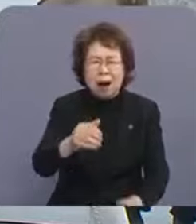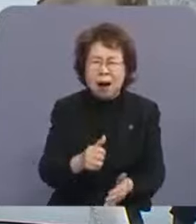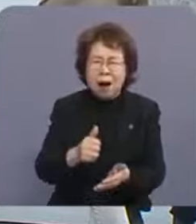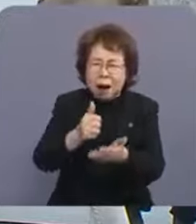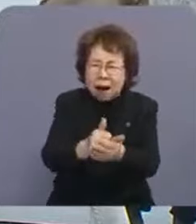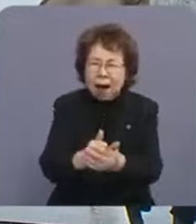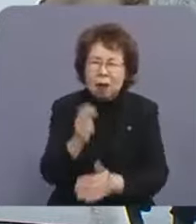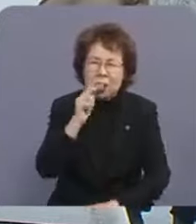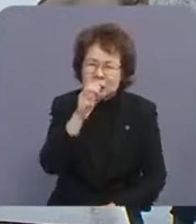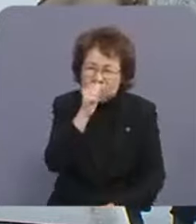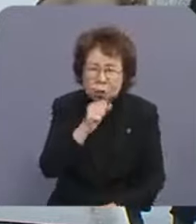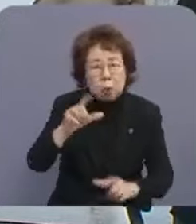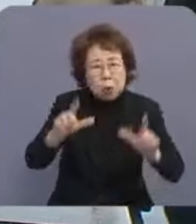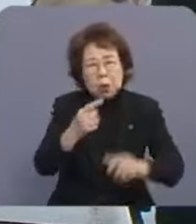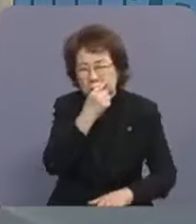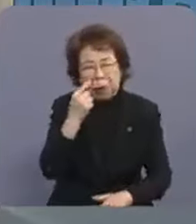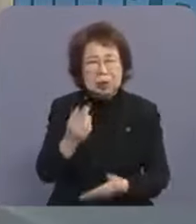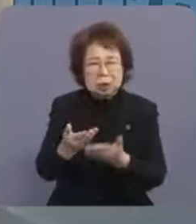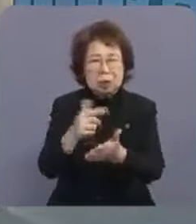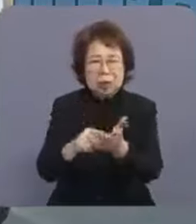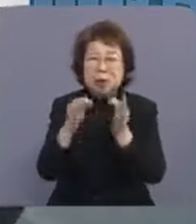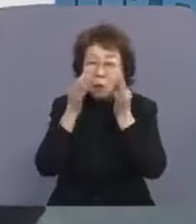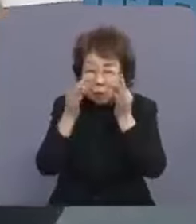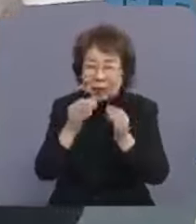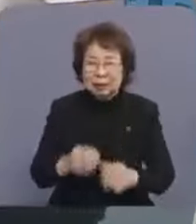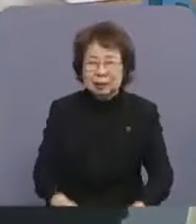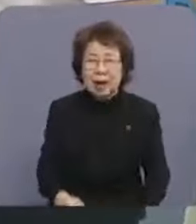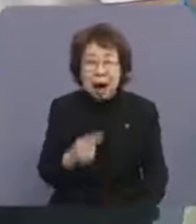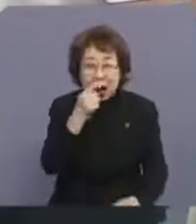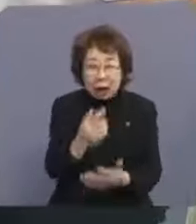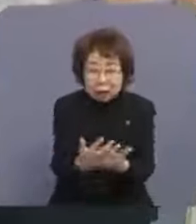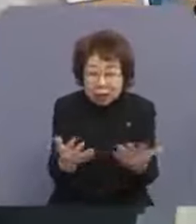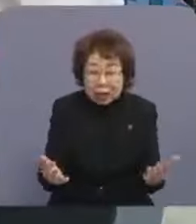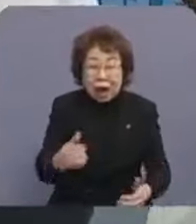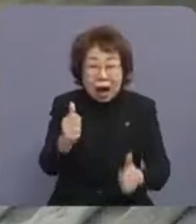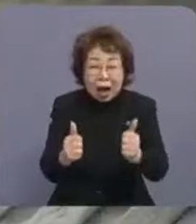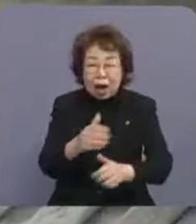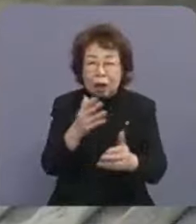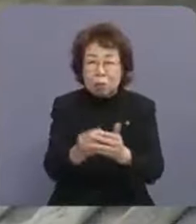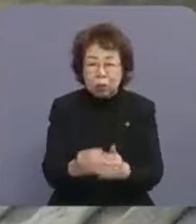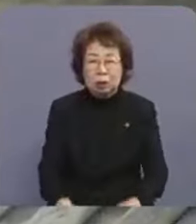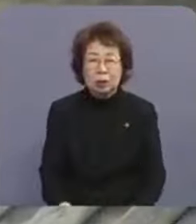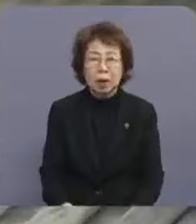시연을 보여줄 수 있도록 최선을 다하겠습니다. 커피 전시회와 바리스타 대회 모두